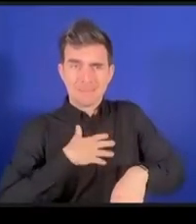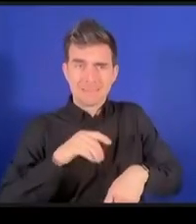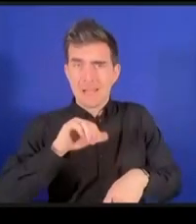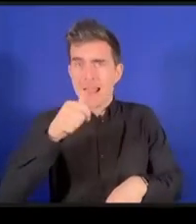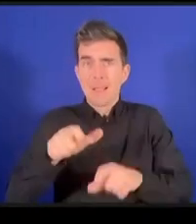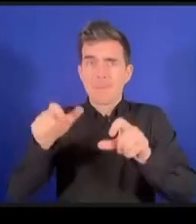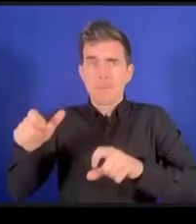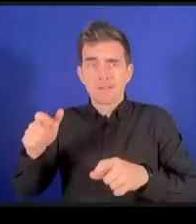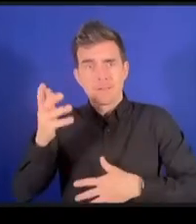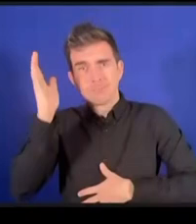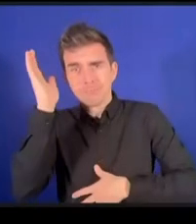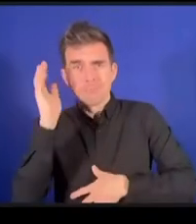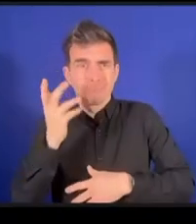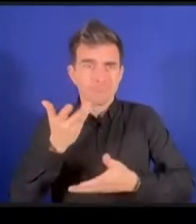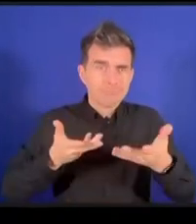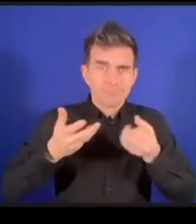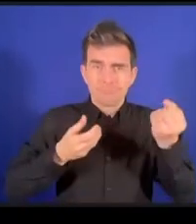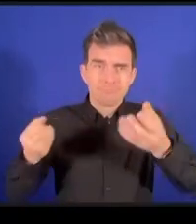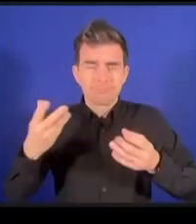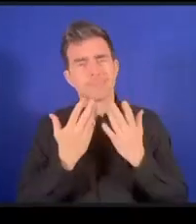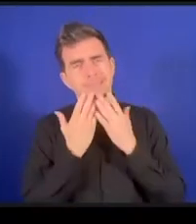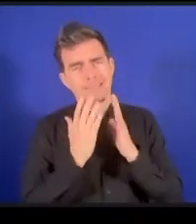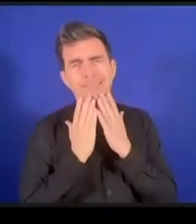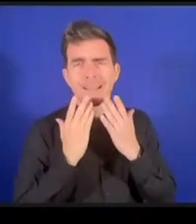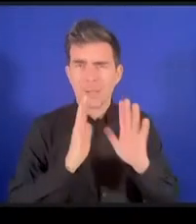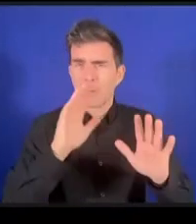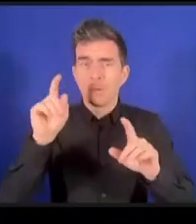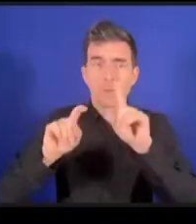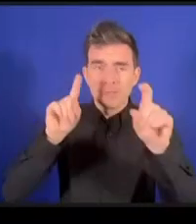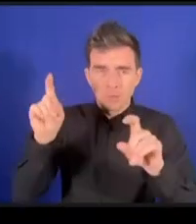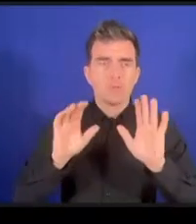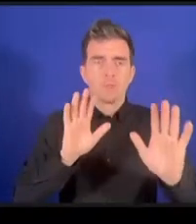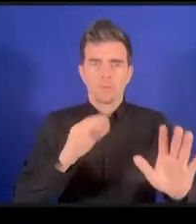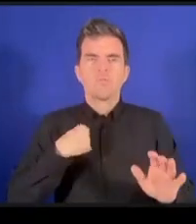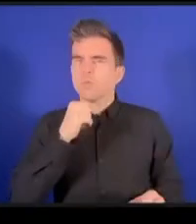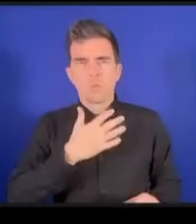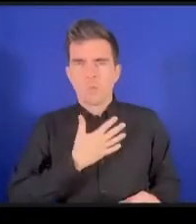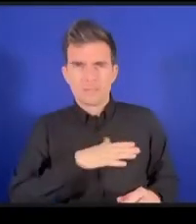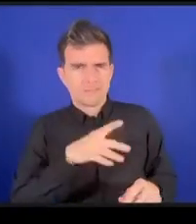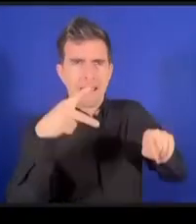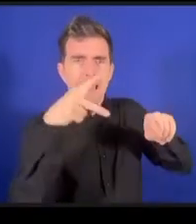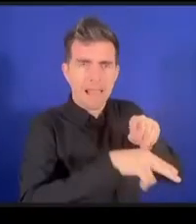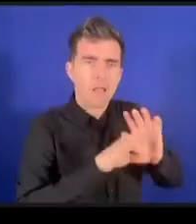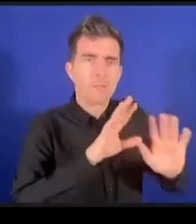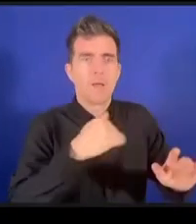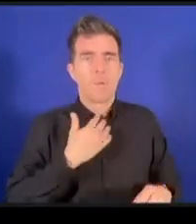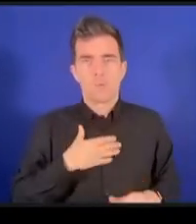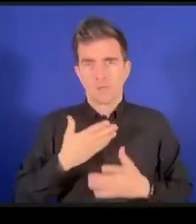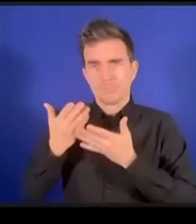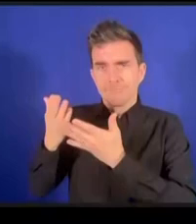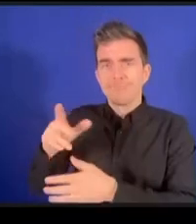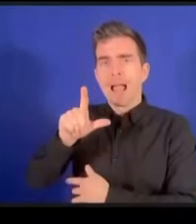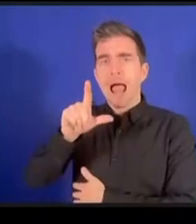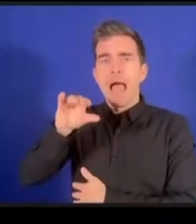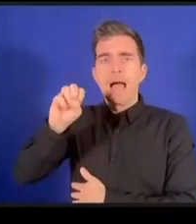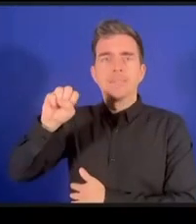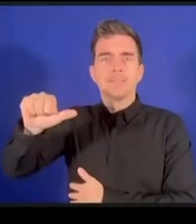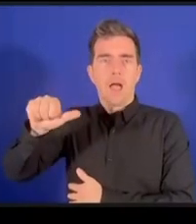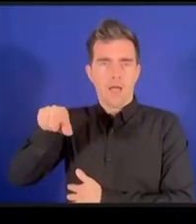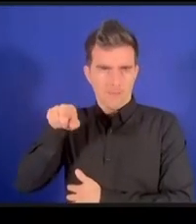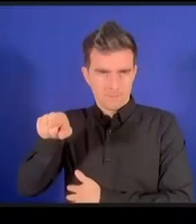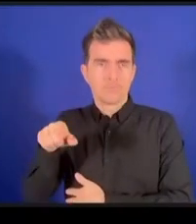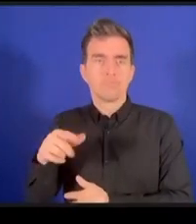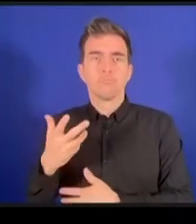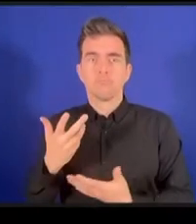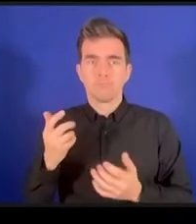выступить Большое спасибо я не вас прервать но нам также дать возможность лисе отреагировать на ваше